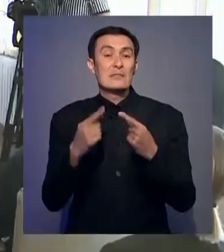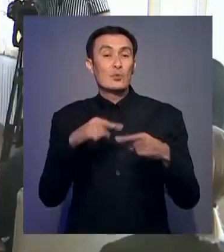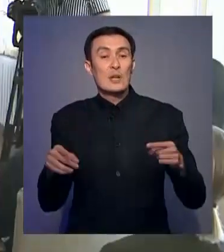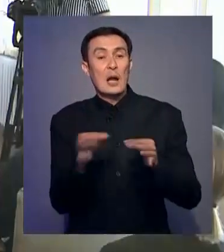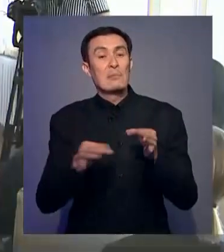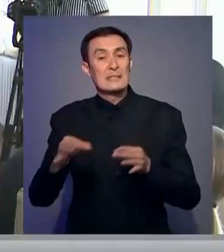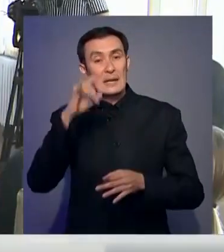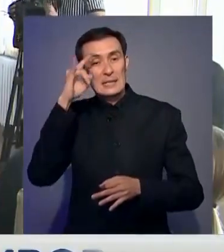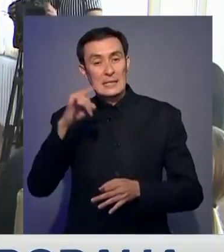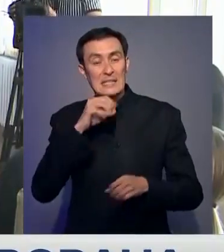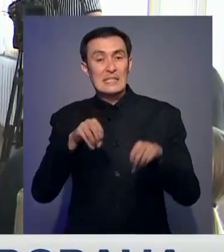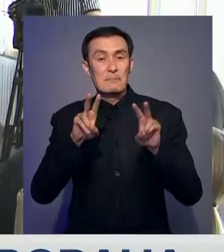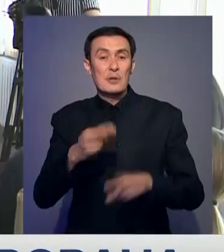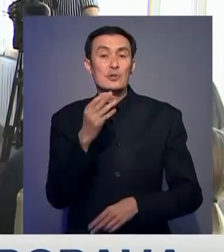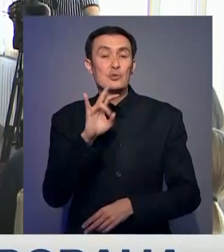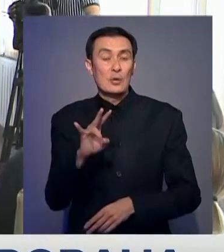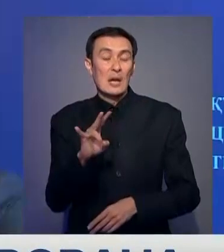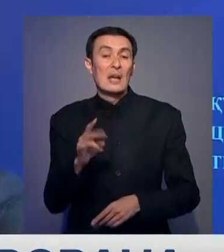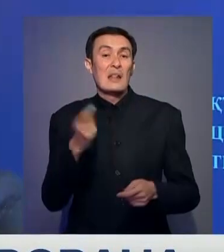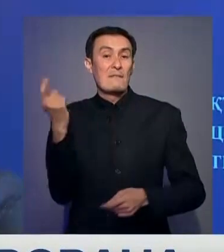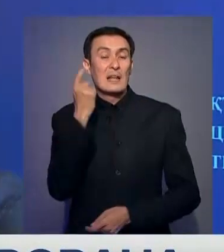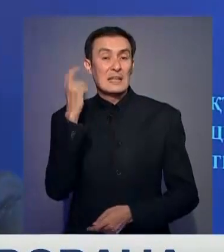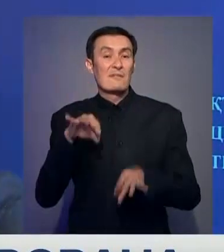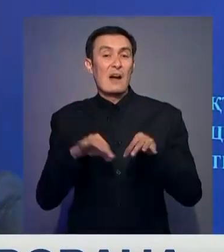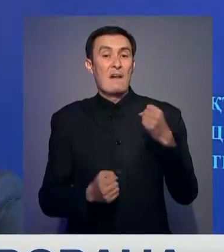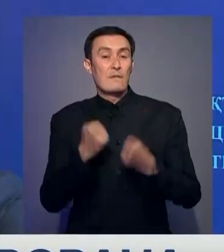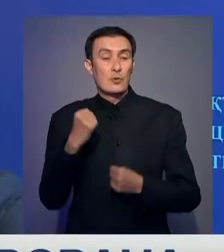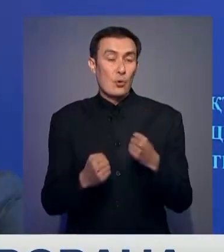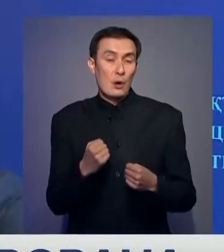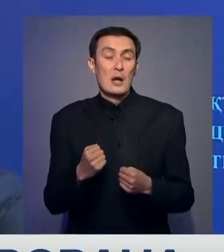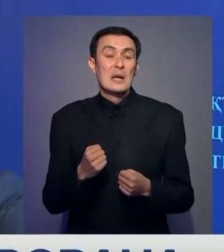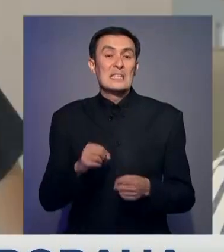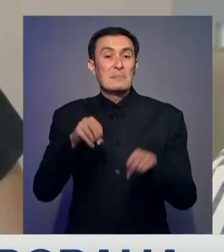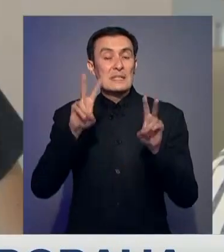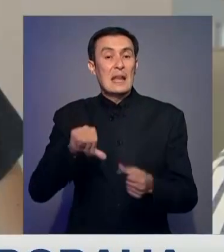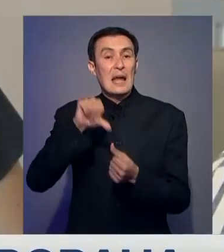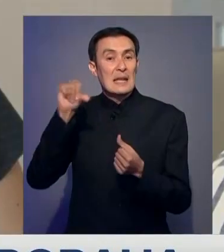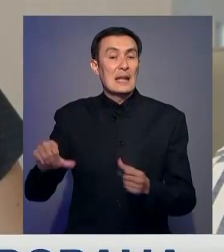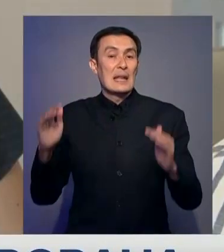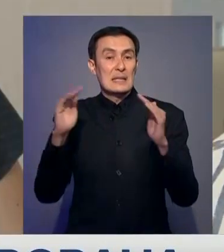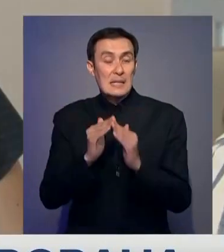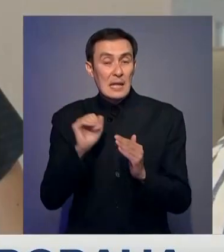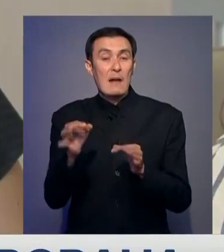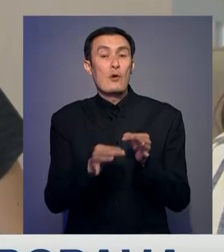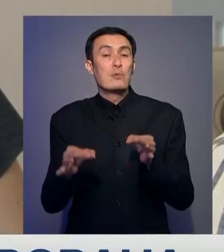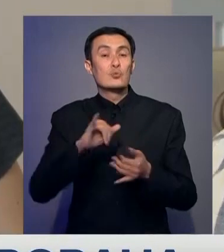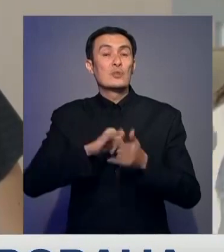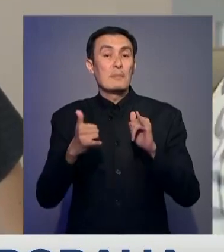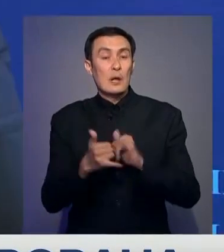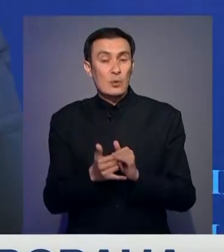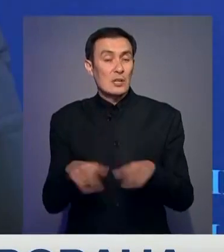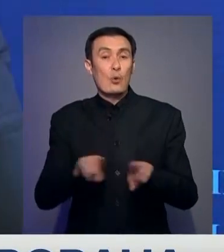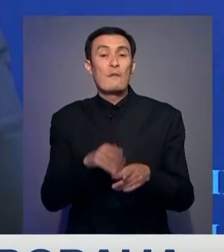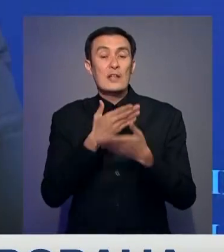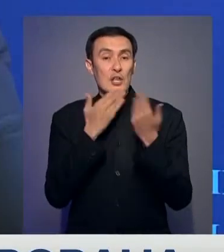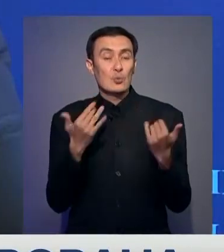других регионах страны под специализированные цоны для владельцев авто отвели отдельные здания, то в Усть-Каменогорске такого